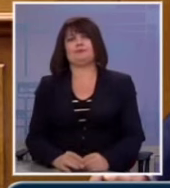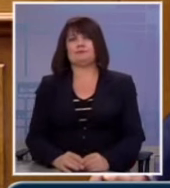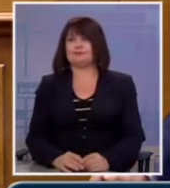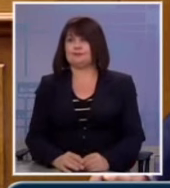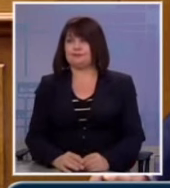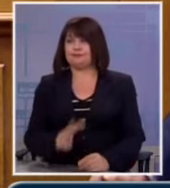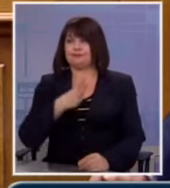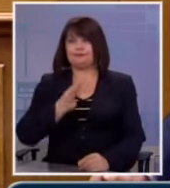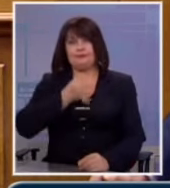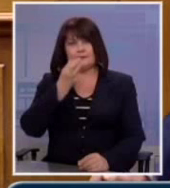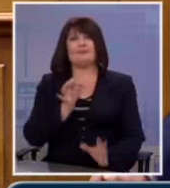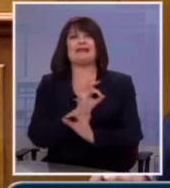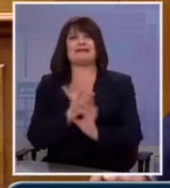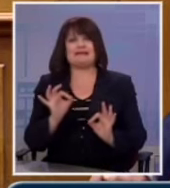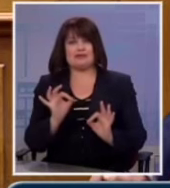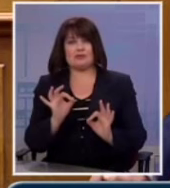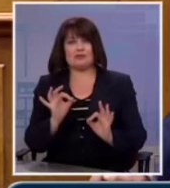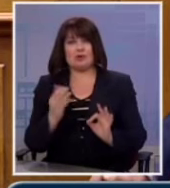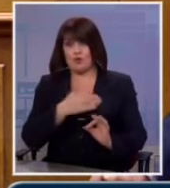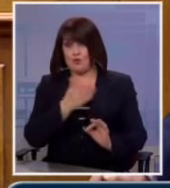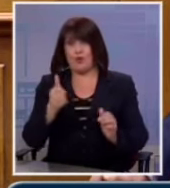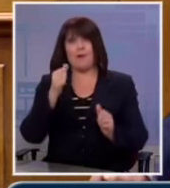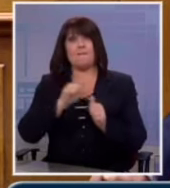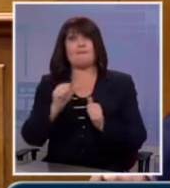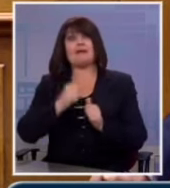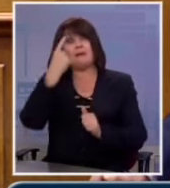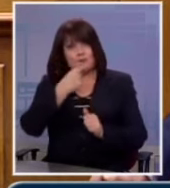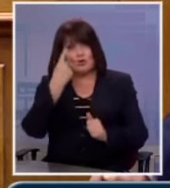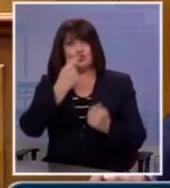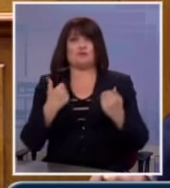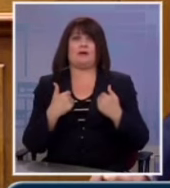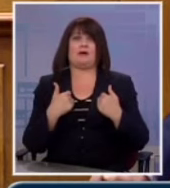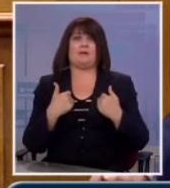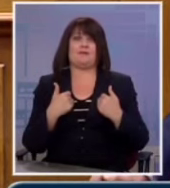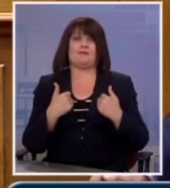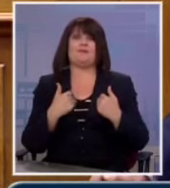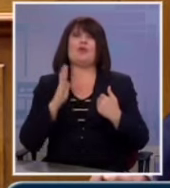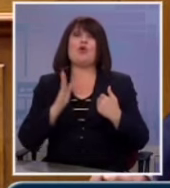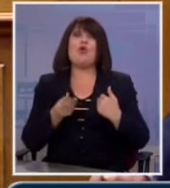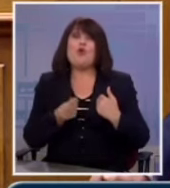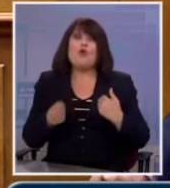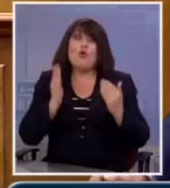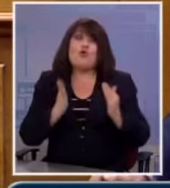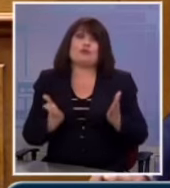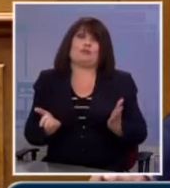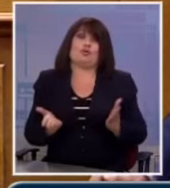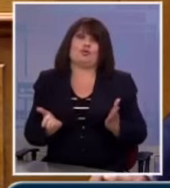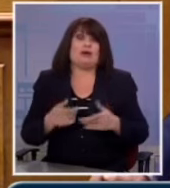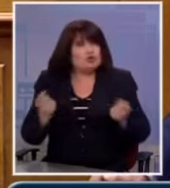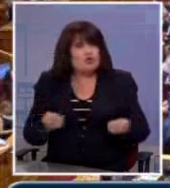Θέλω να σας διαβεβαιώσω ότι αυτούς τους μήνες έκανα και προσωπικά ό,τι ήταν δυνατό σε αυτή την κατεύθυνση.